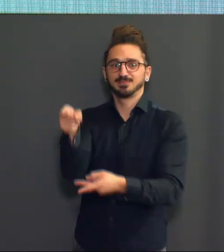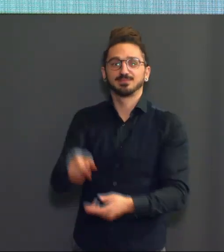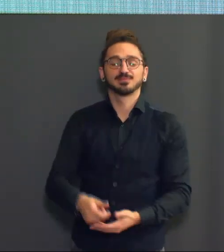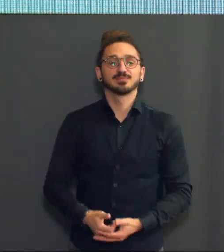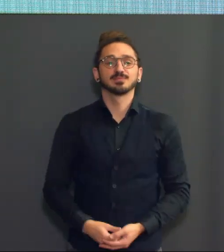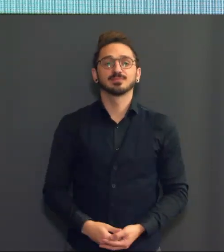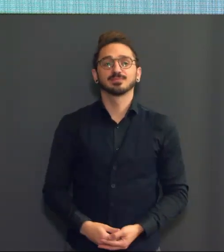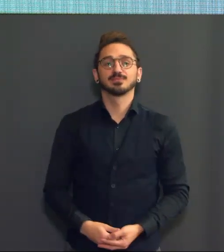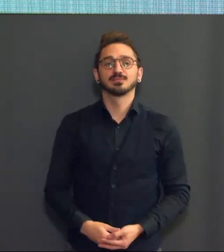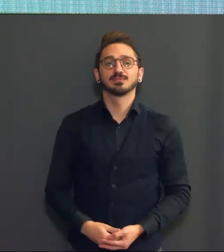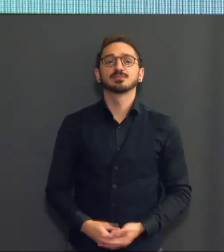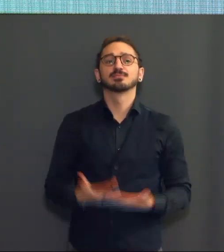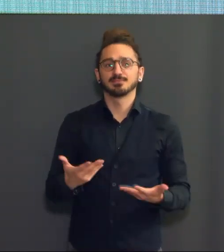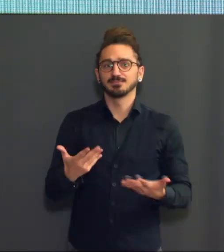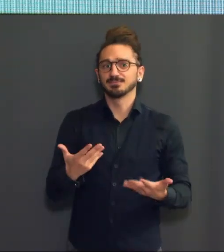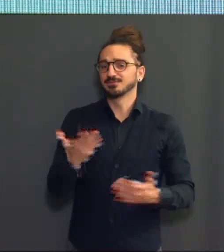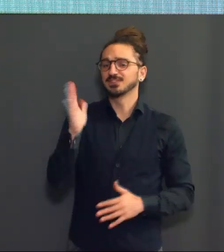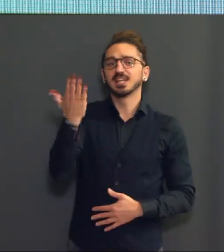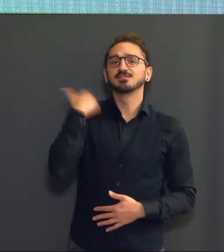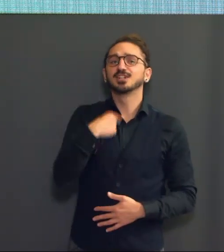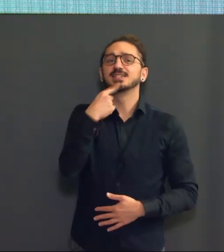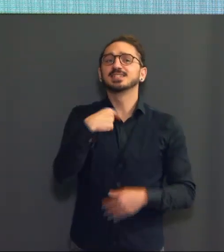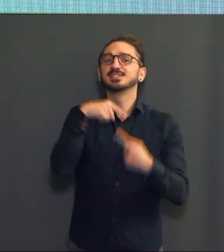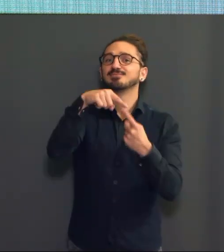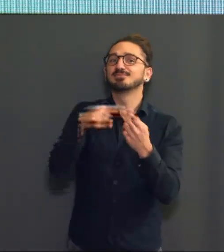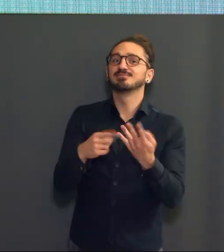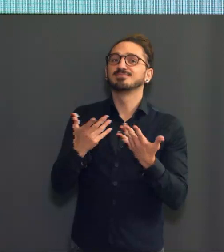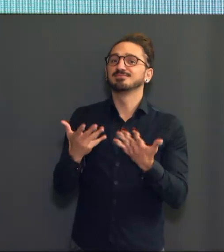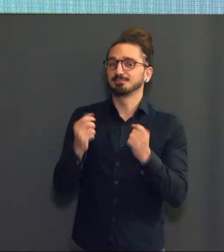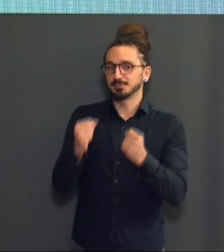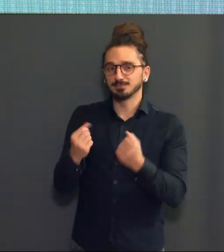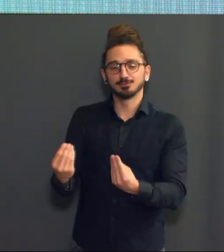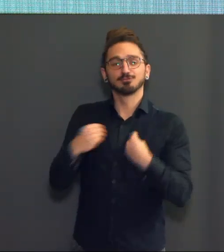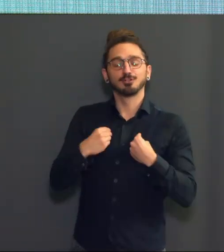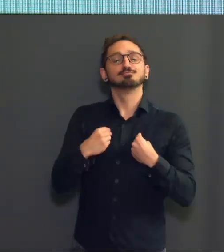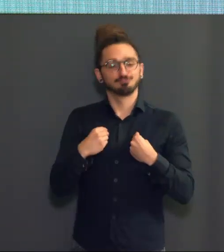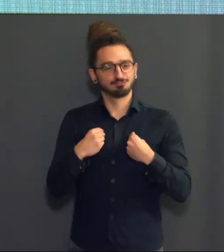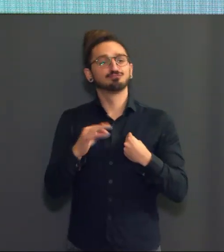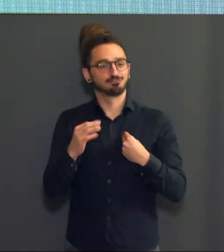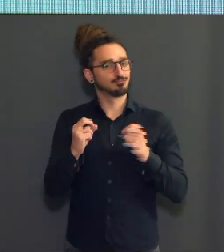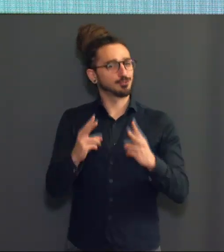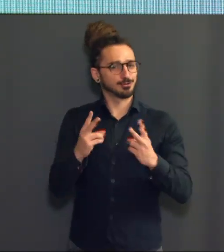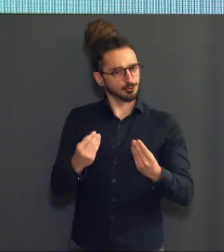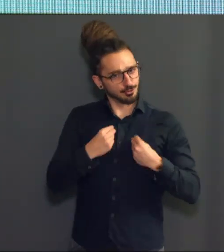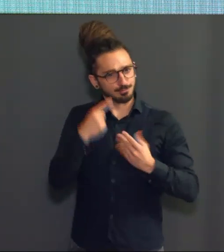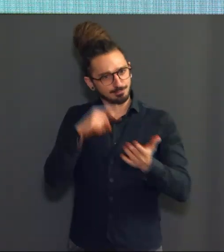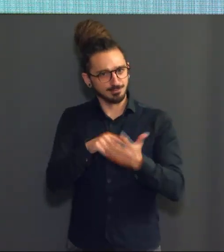souhaitent d'apporter leur contribution au combat dans lequel nous sommes aujourd'hui engagés.